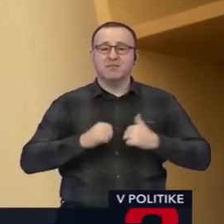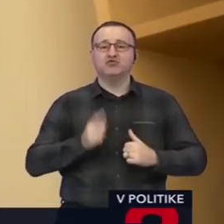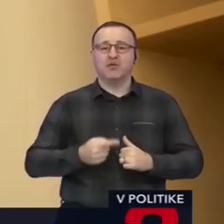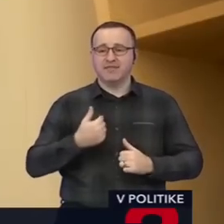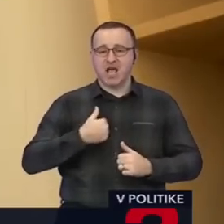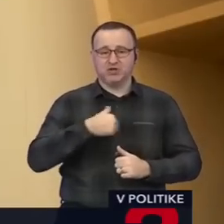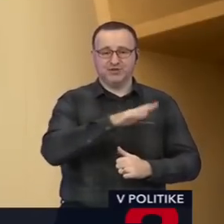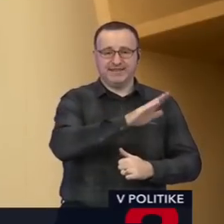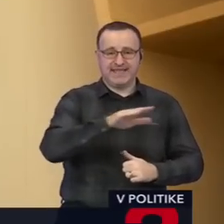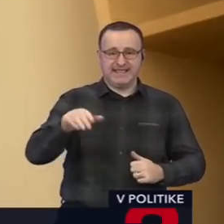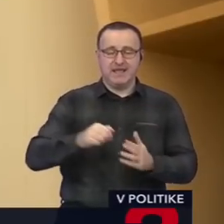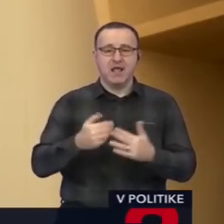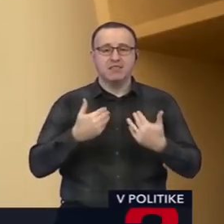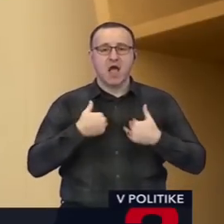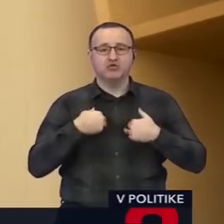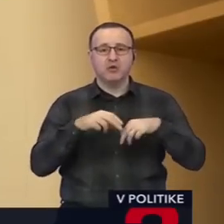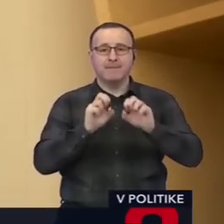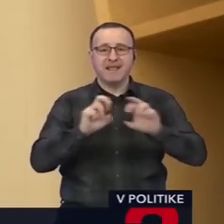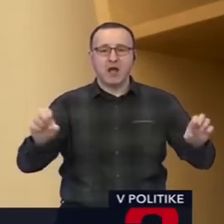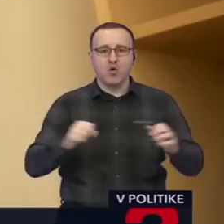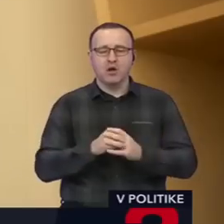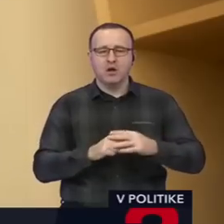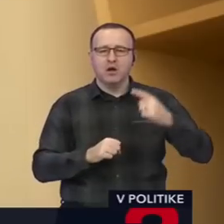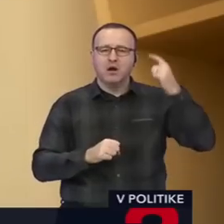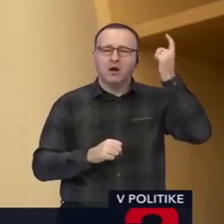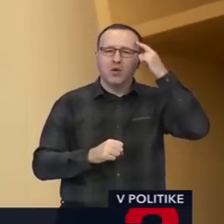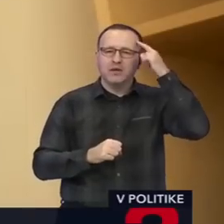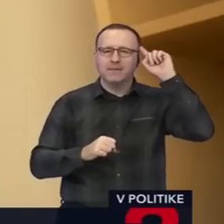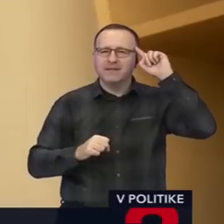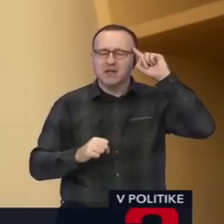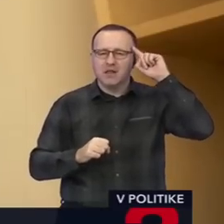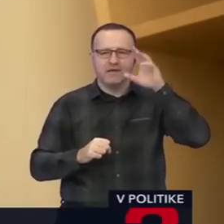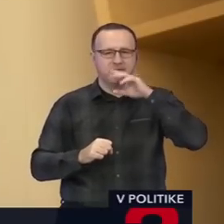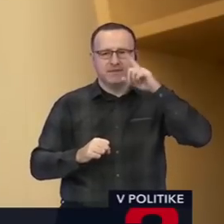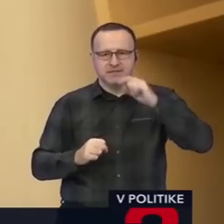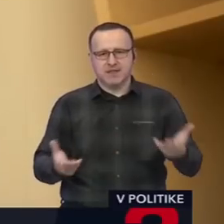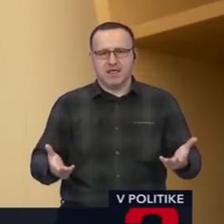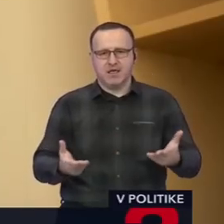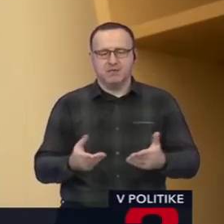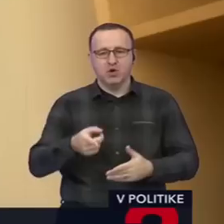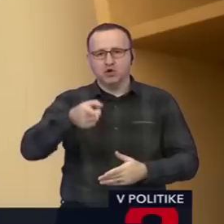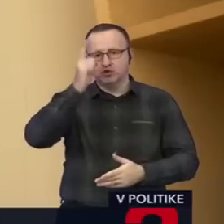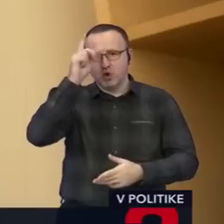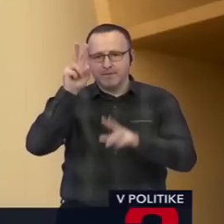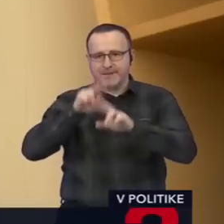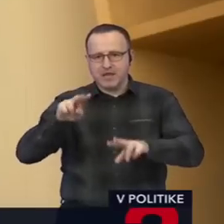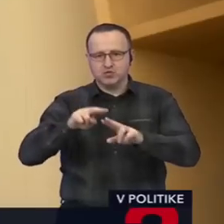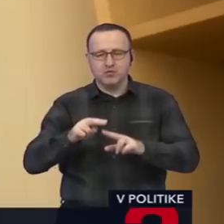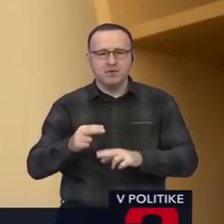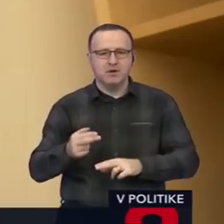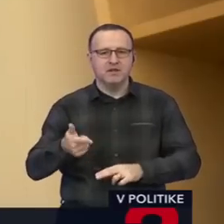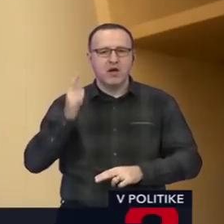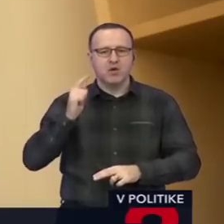naši pedagógovia sú na tom s kritickým myslením fakt zle. Šokujúci bol prieskum pred asi dvoma rokmi, že zhruba tretina pedagógov